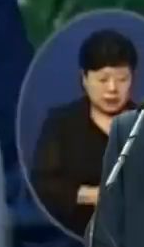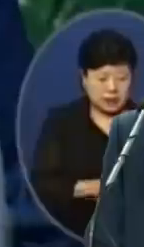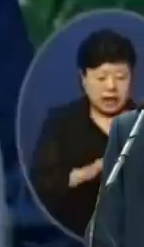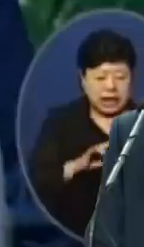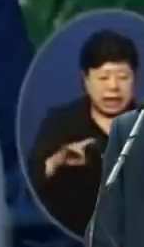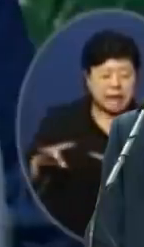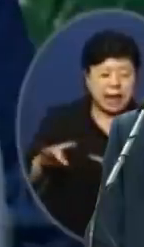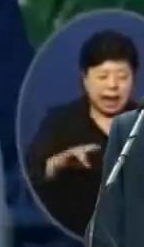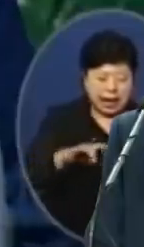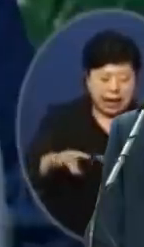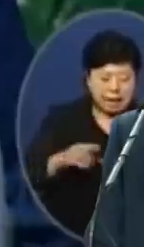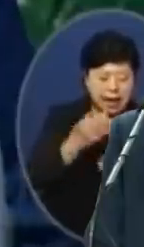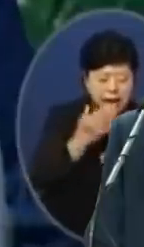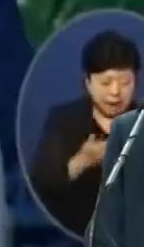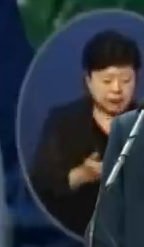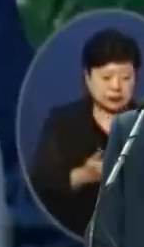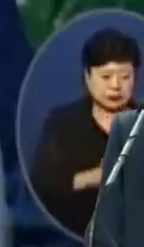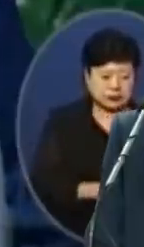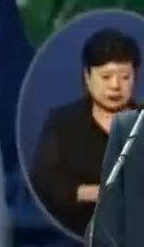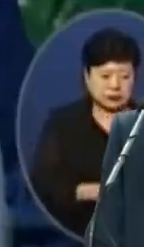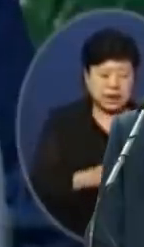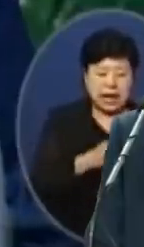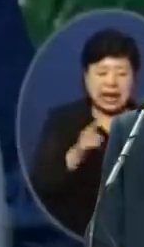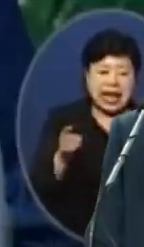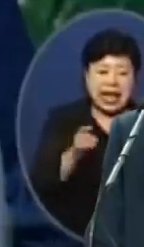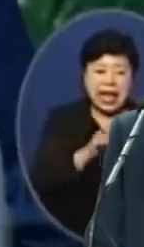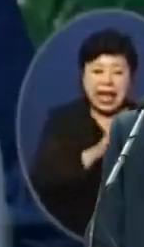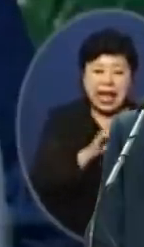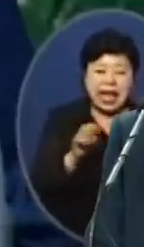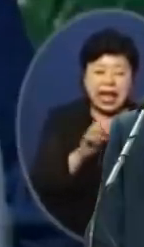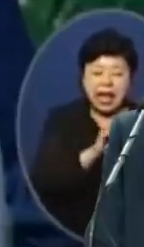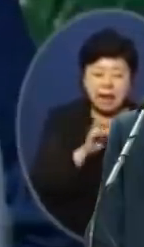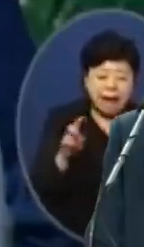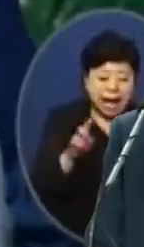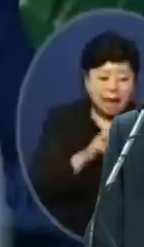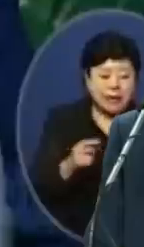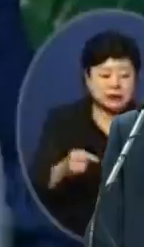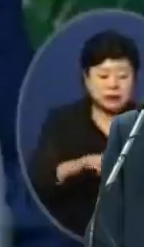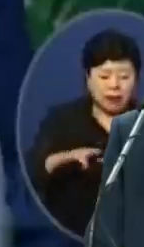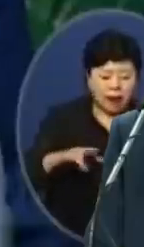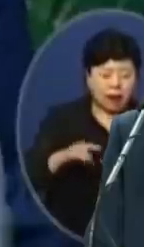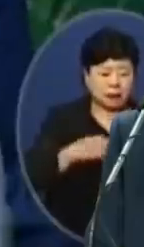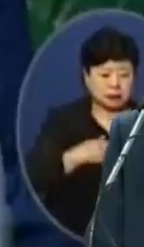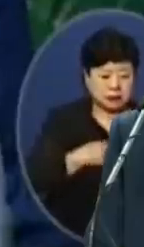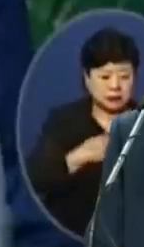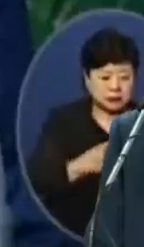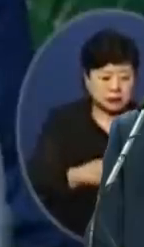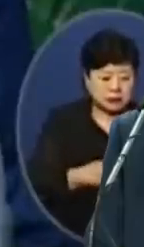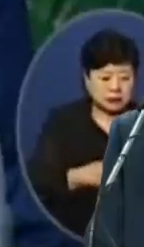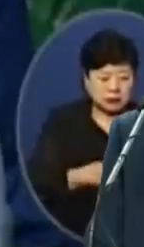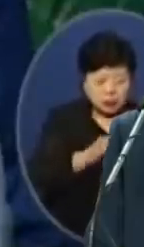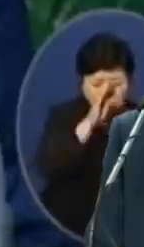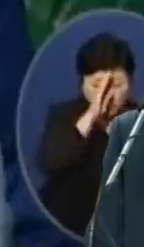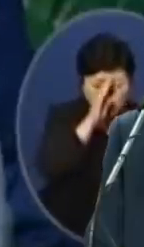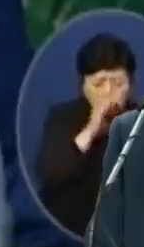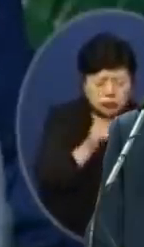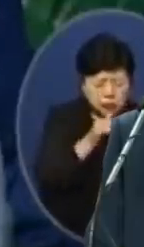레마를 받은 것입니다. 로고스가 아니라 레마인 것입니다. 많은 사람이 병들어